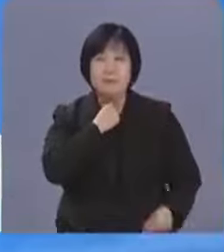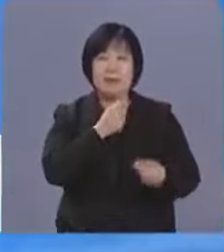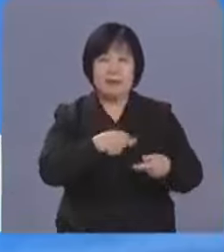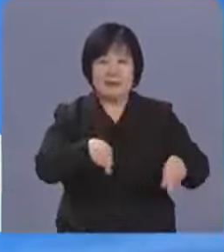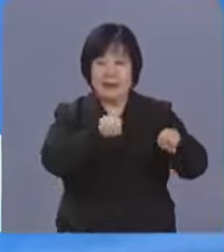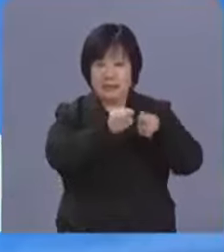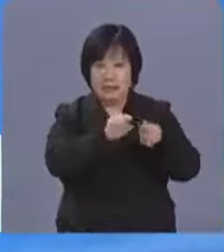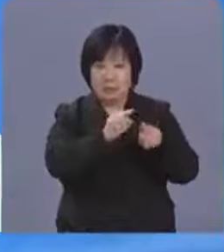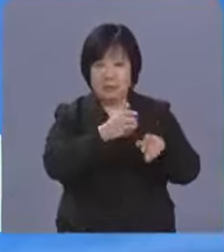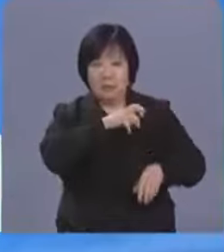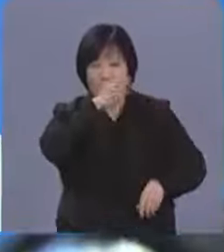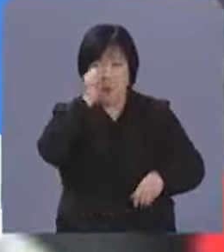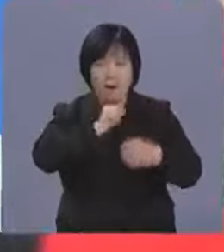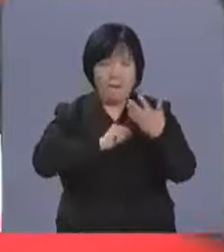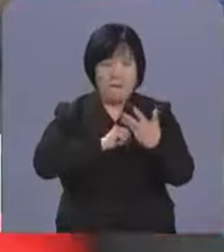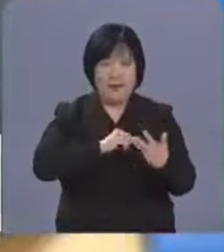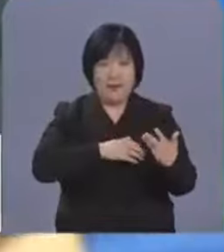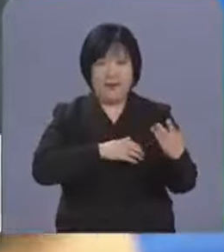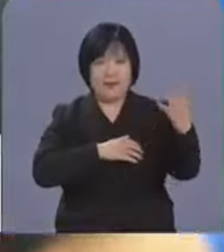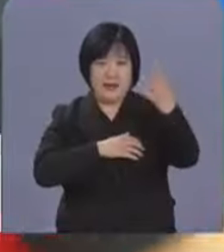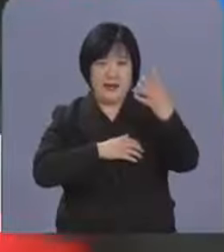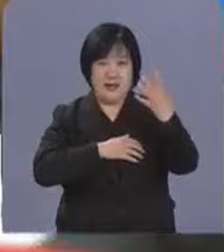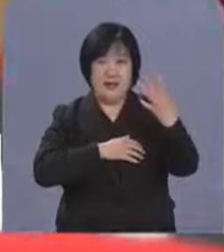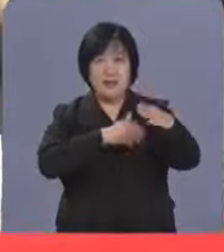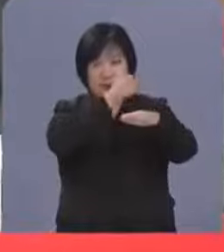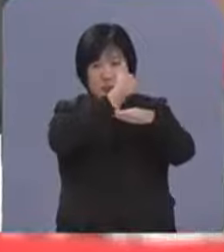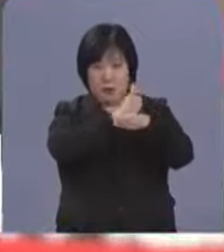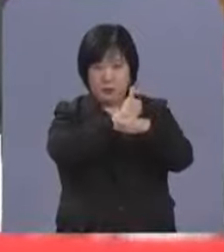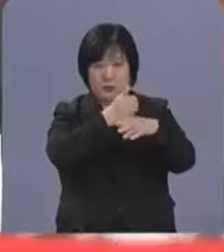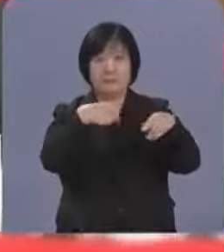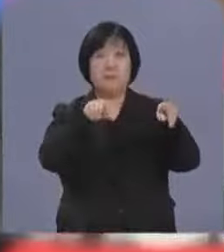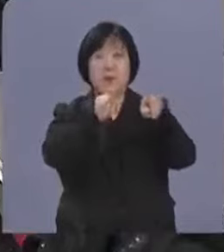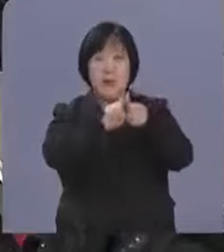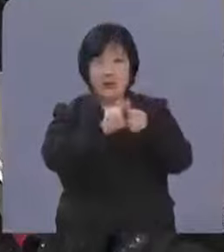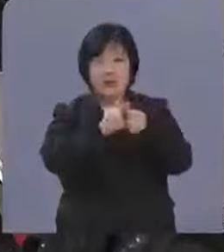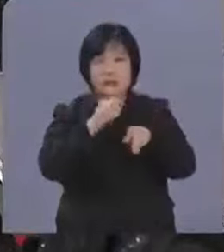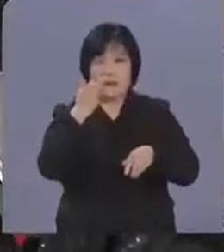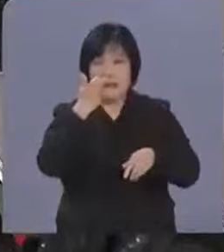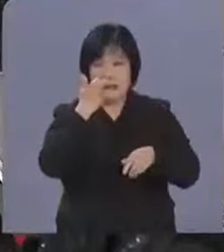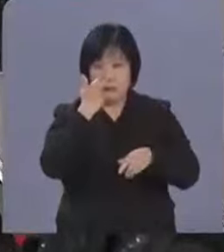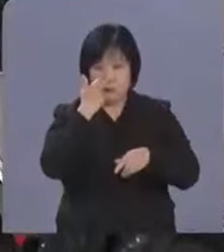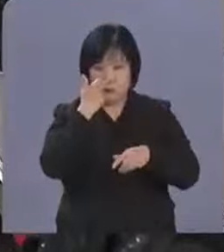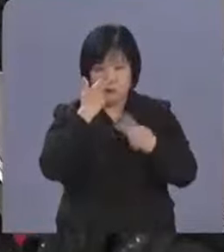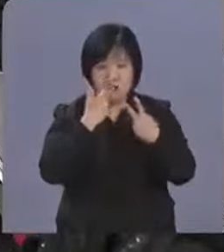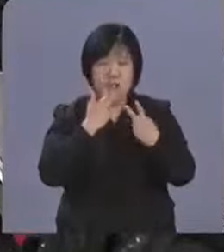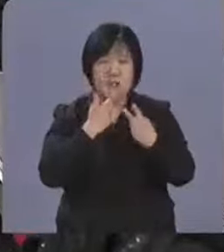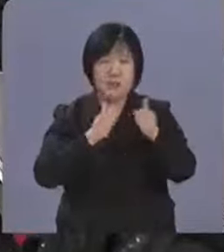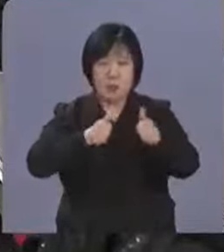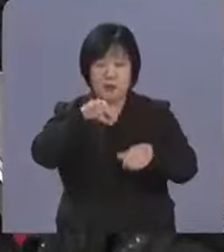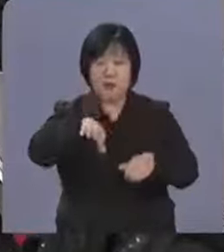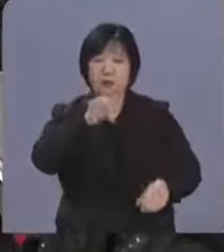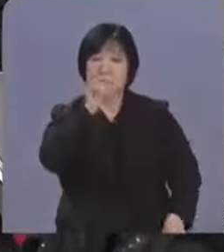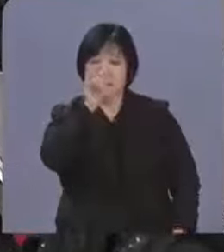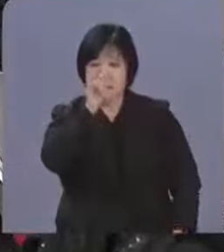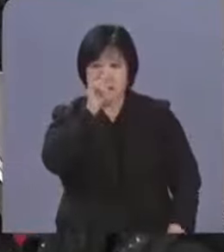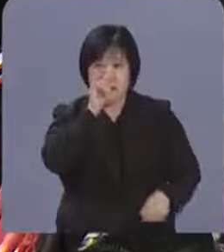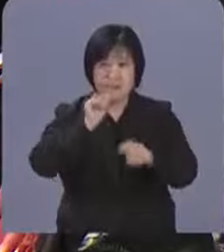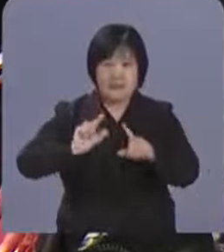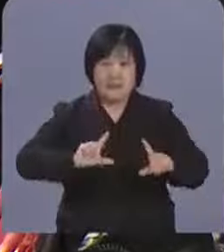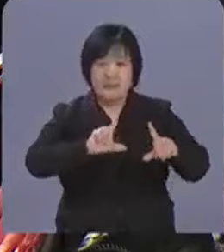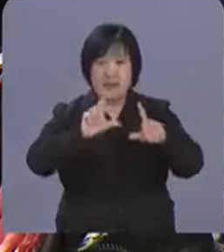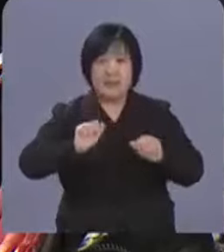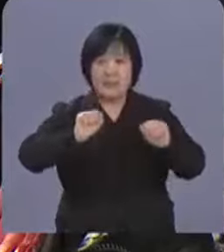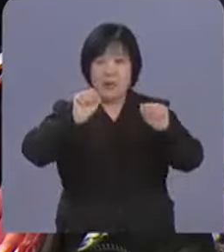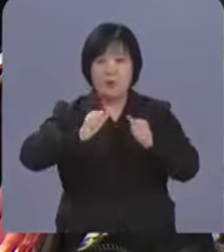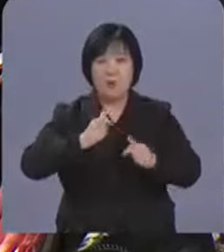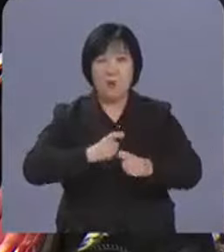선수들은 8강, 4강 결승전을 백스코 제2경기장에서 치릅니다. 이번 대회를 계기로 부산 지역 생활체육 활성화를